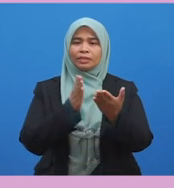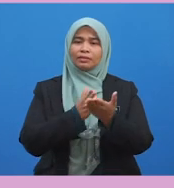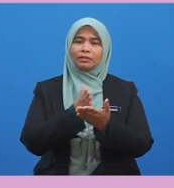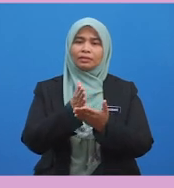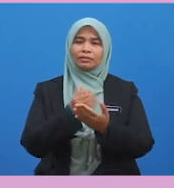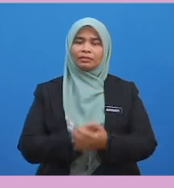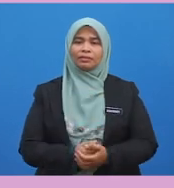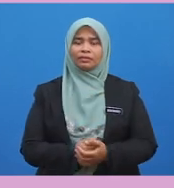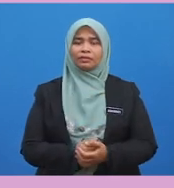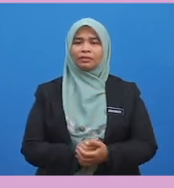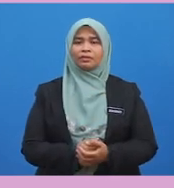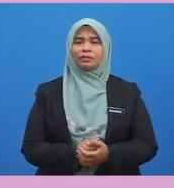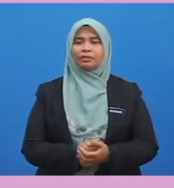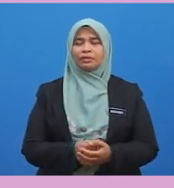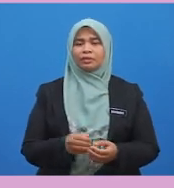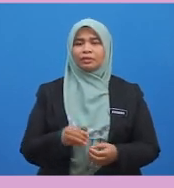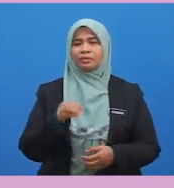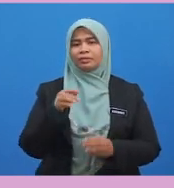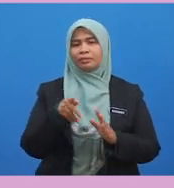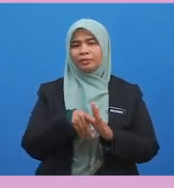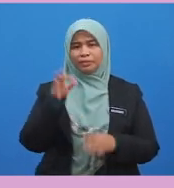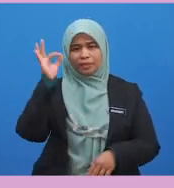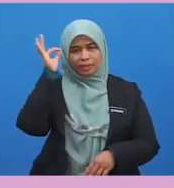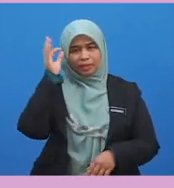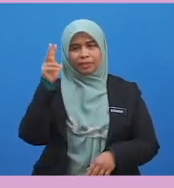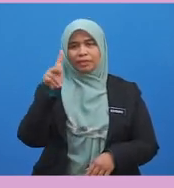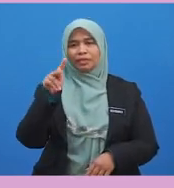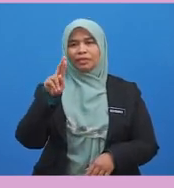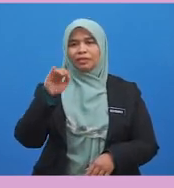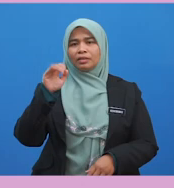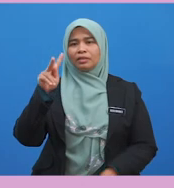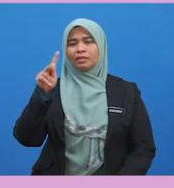Seterusnya, teknik pemikiran kritikal.